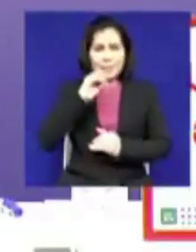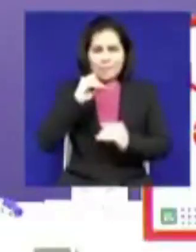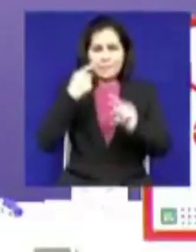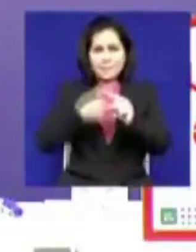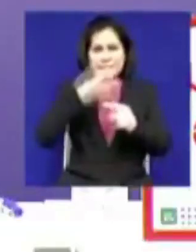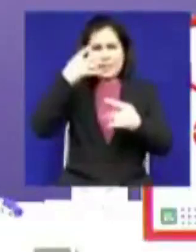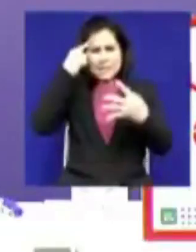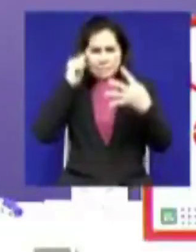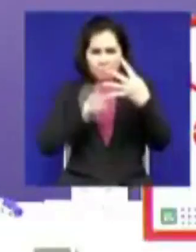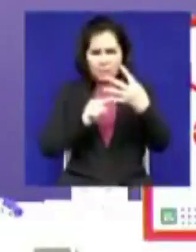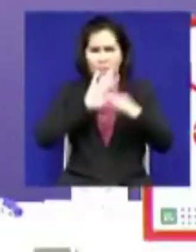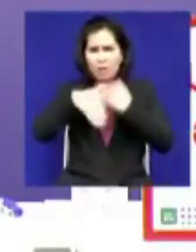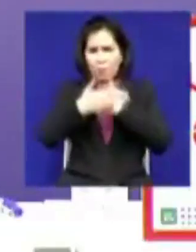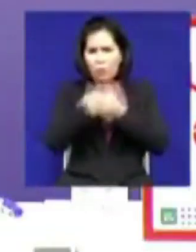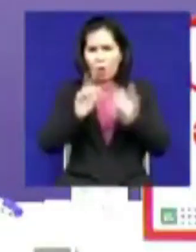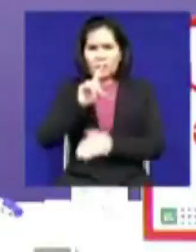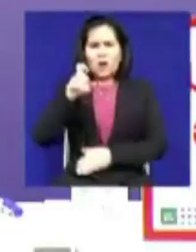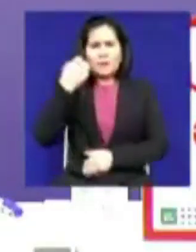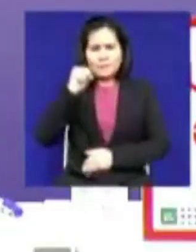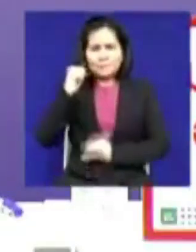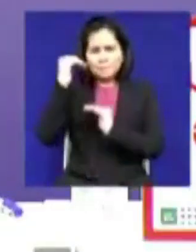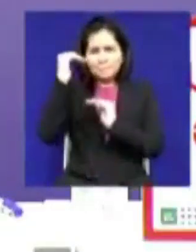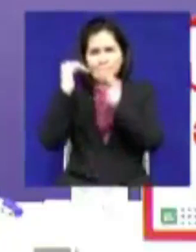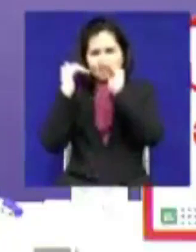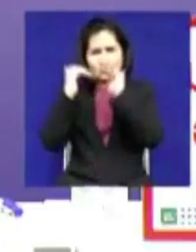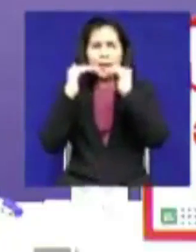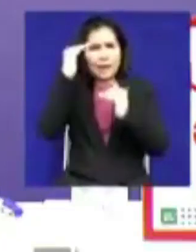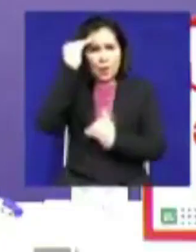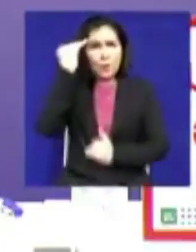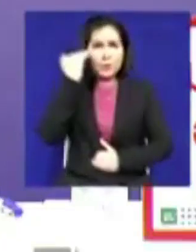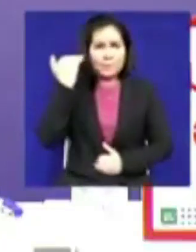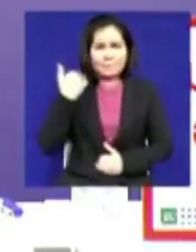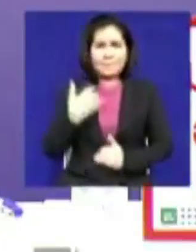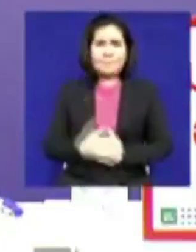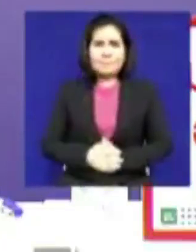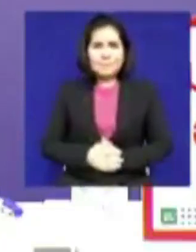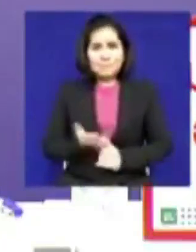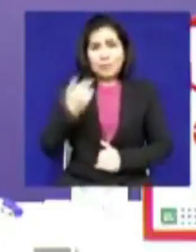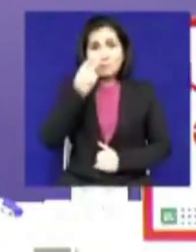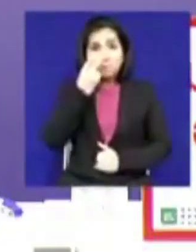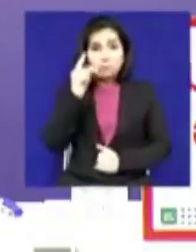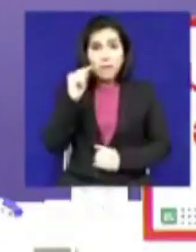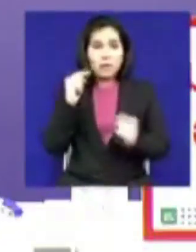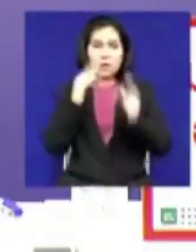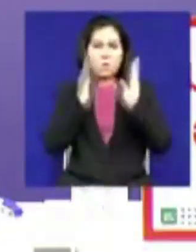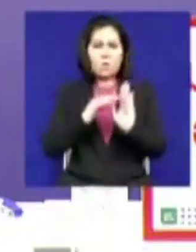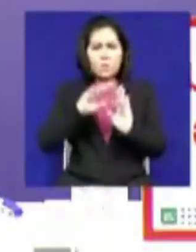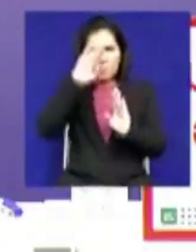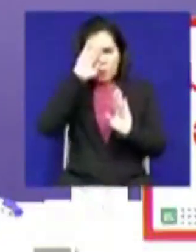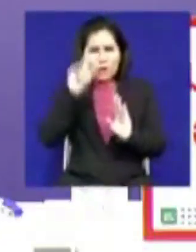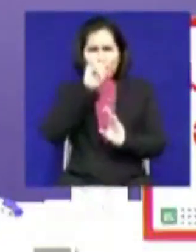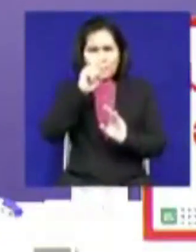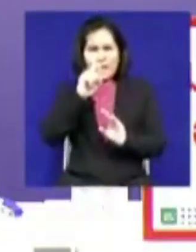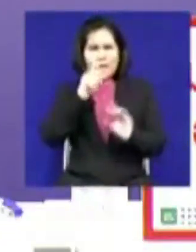สหัวหน้าศูนย์โรคอุบัติใหม่ด้านคลินิกโรงพยาบาลจุฬาเนี่ยได้โพสต์ Facebook เคสลูกสาว